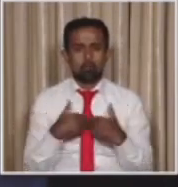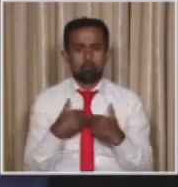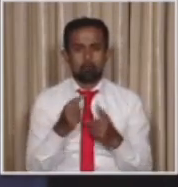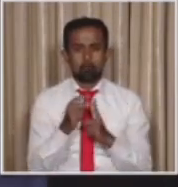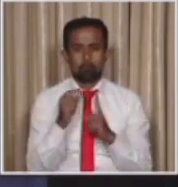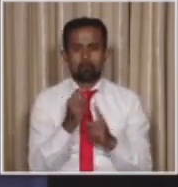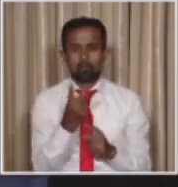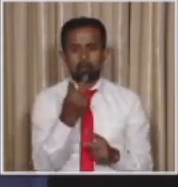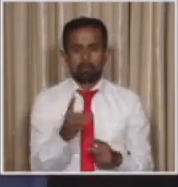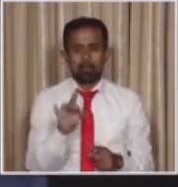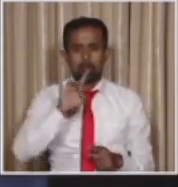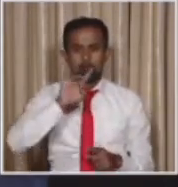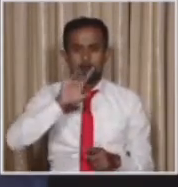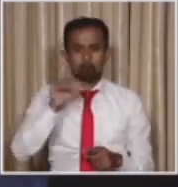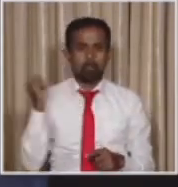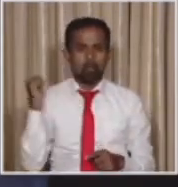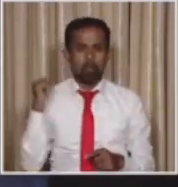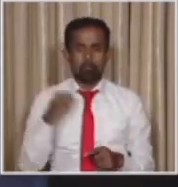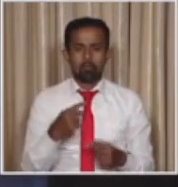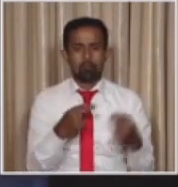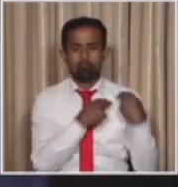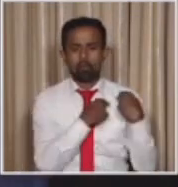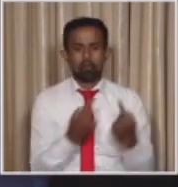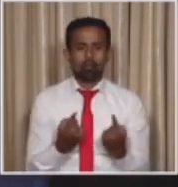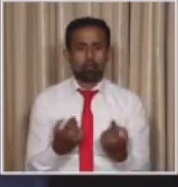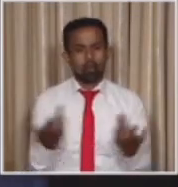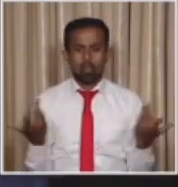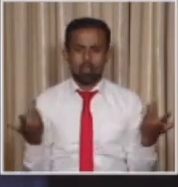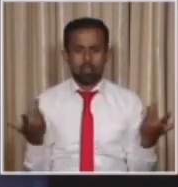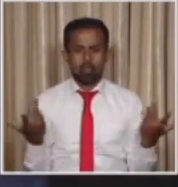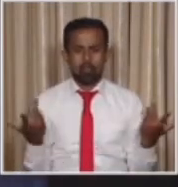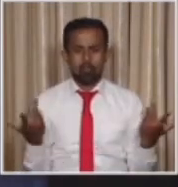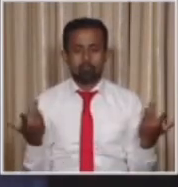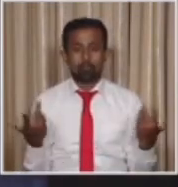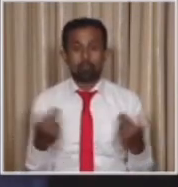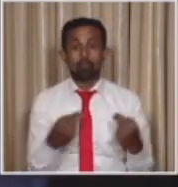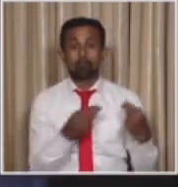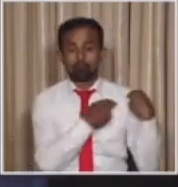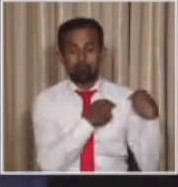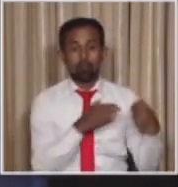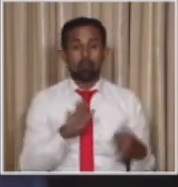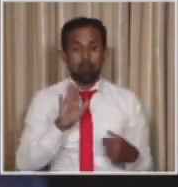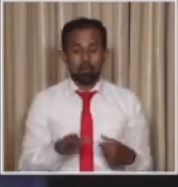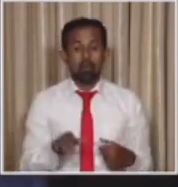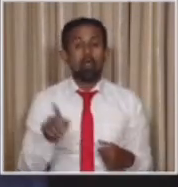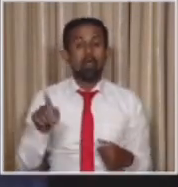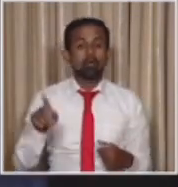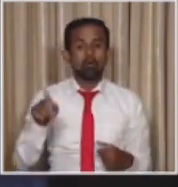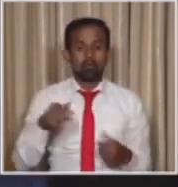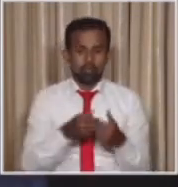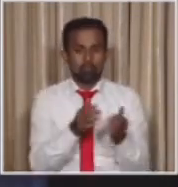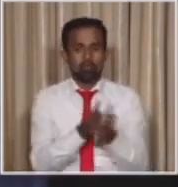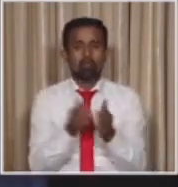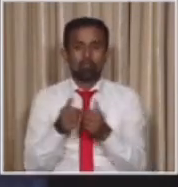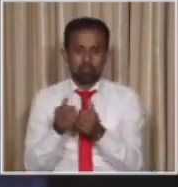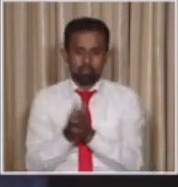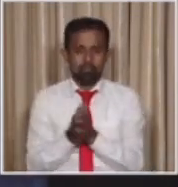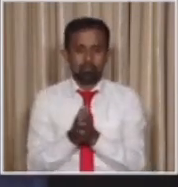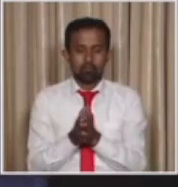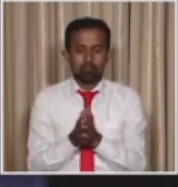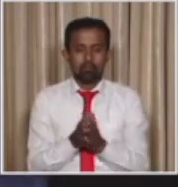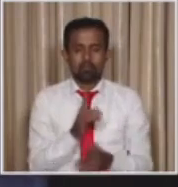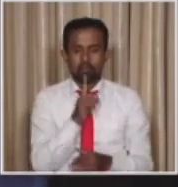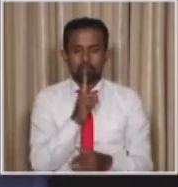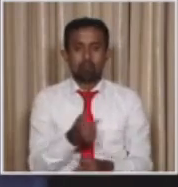පාර්ලිමේන්තුවේ 2015 ආව මන්ත්‍රීවරු විතර මම මේකට වක් කියන්න ඕනේ නැහැ. මේකට වග කියන්න ඕන පිරිස් කවුද කියන එක තම තමන්ම තමන්